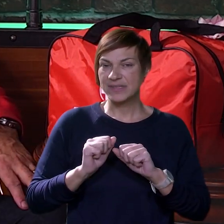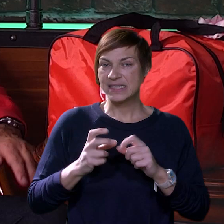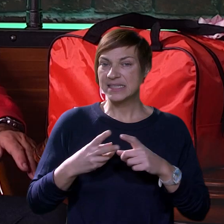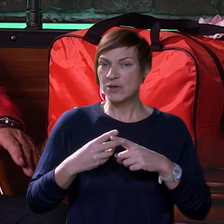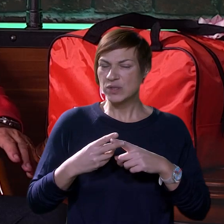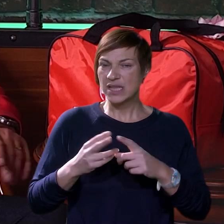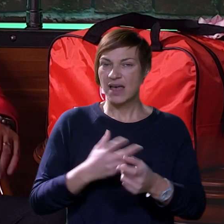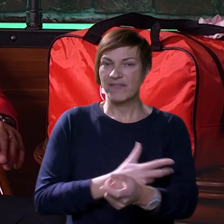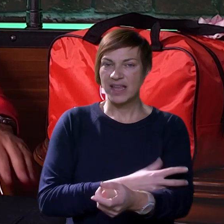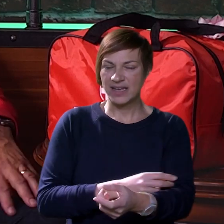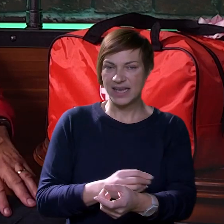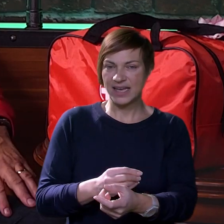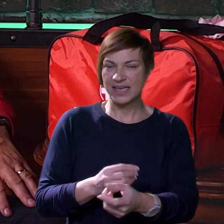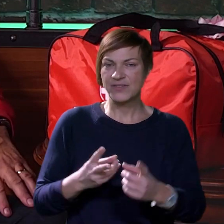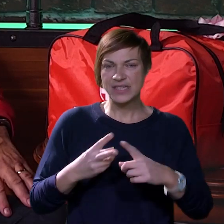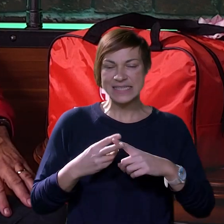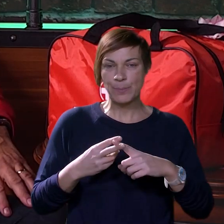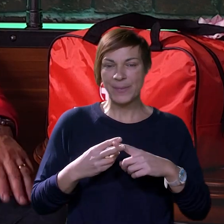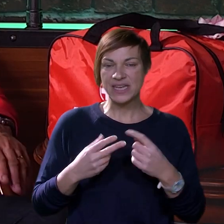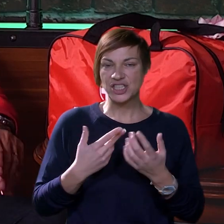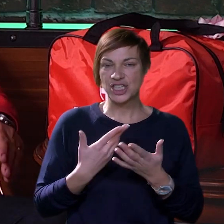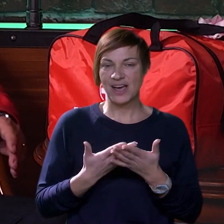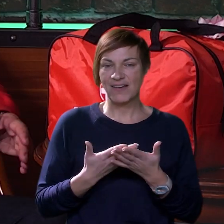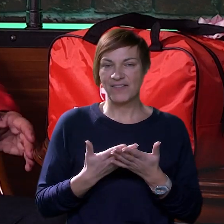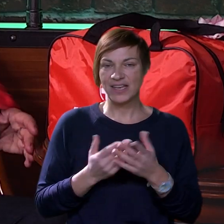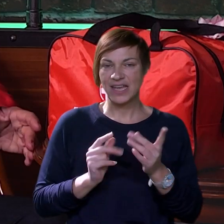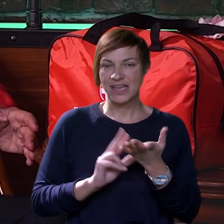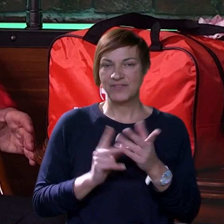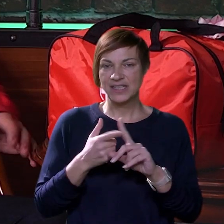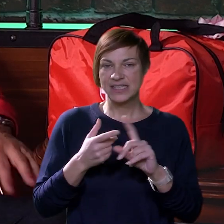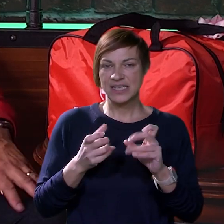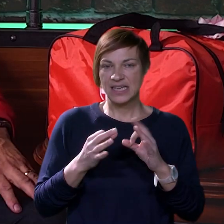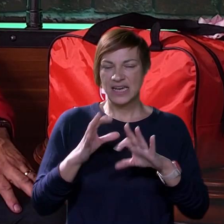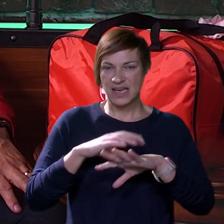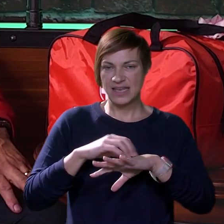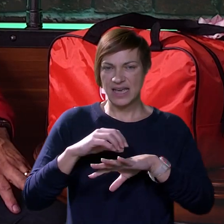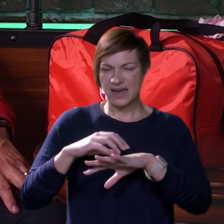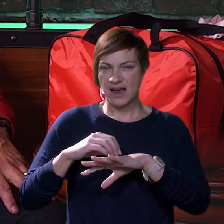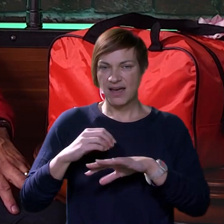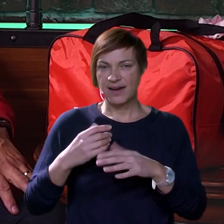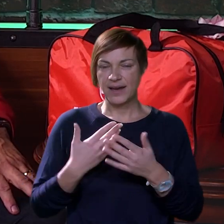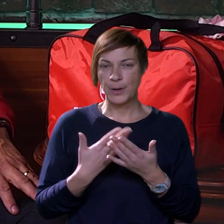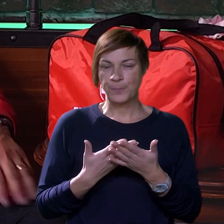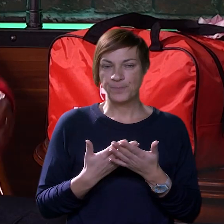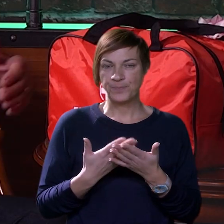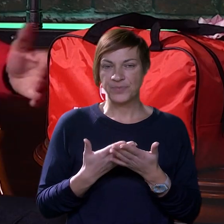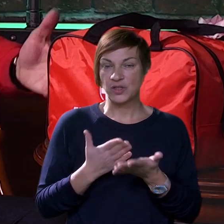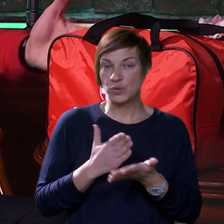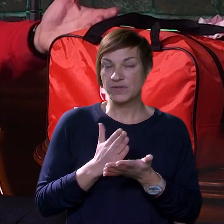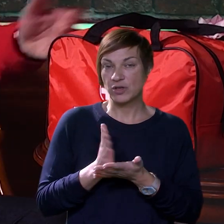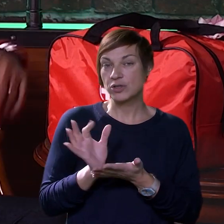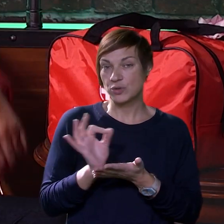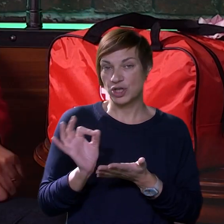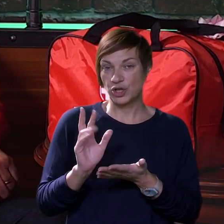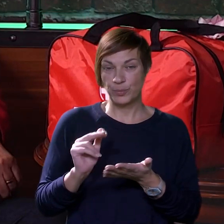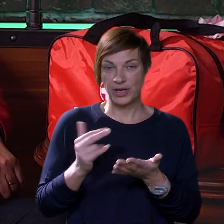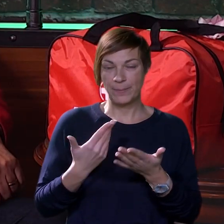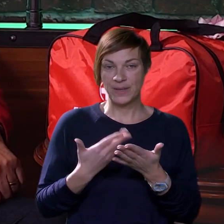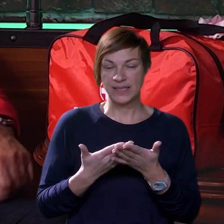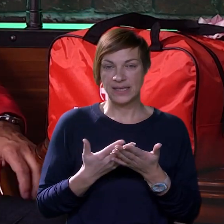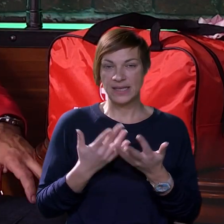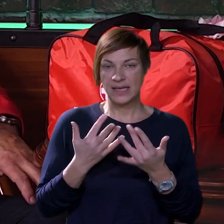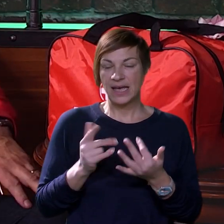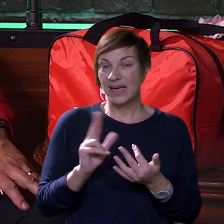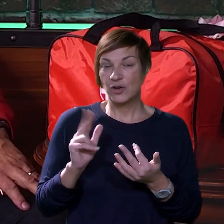zaustavljanje krvi, za sprečavanje inficiranja rana i tako da to je u svakom slučaju dobro imati. Jel?